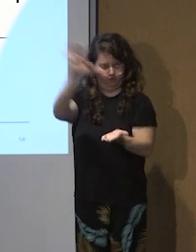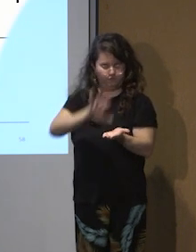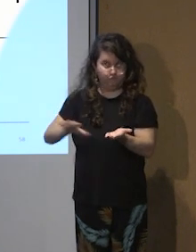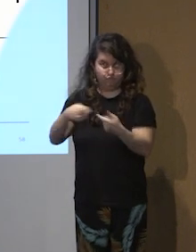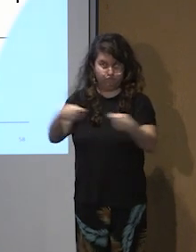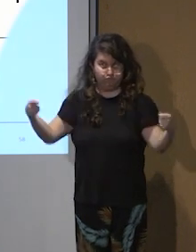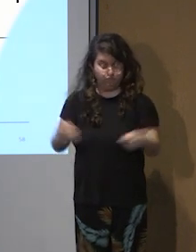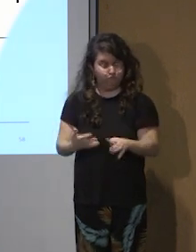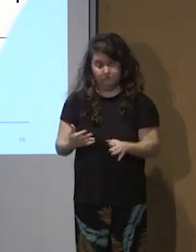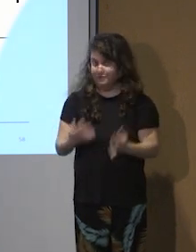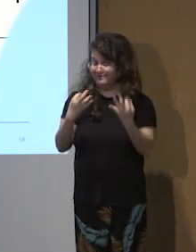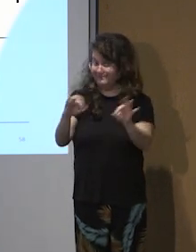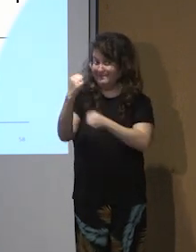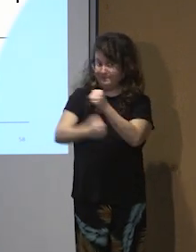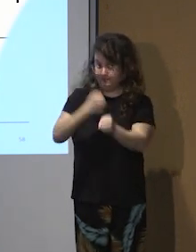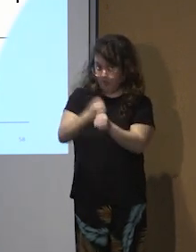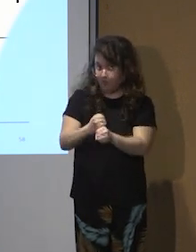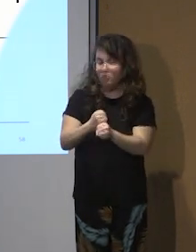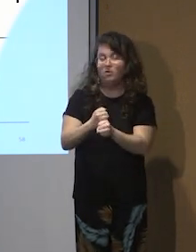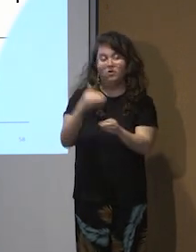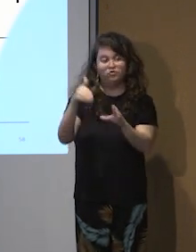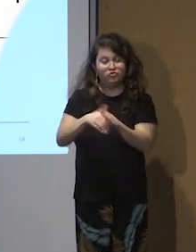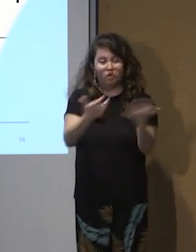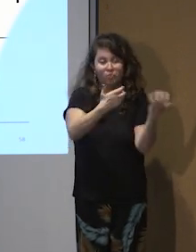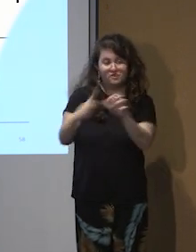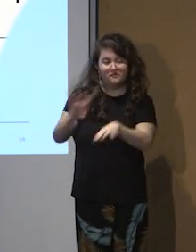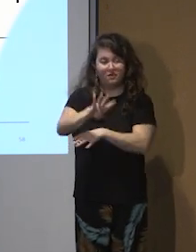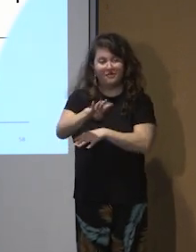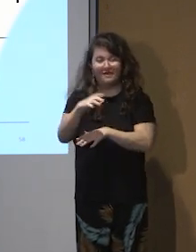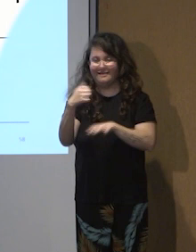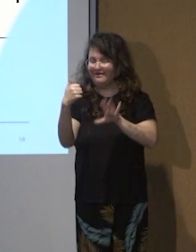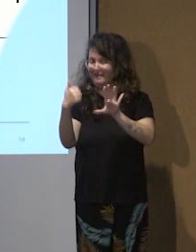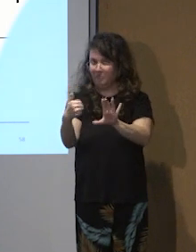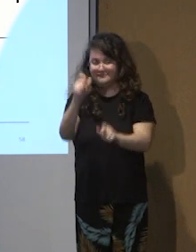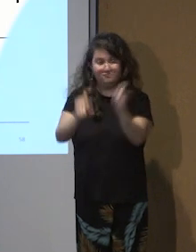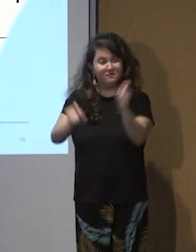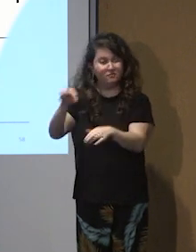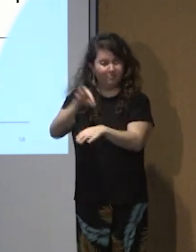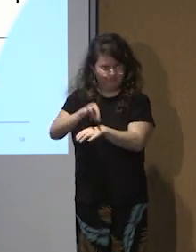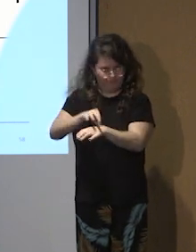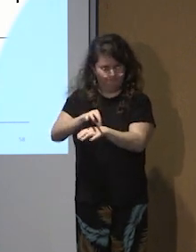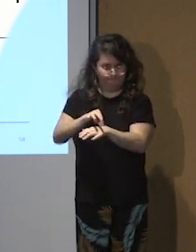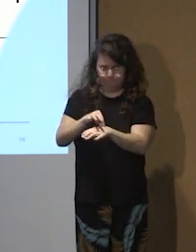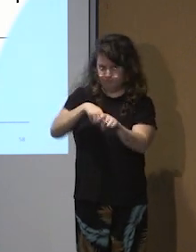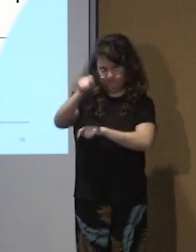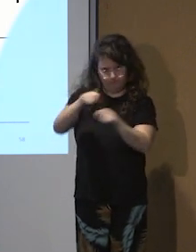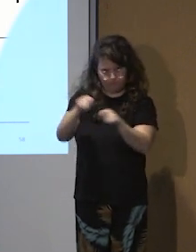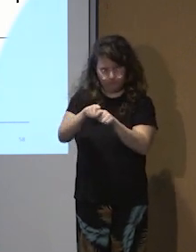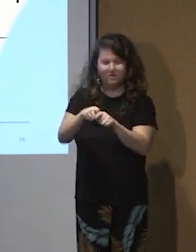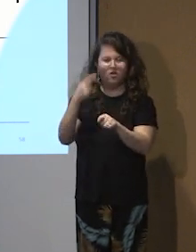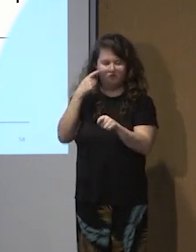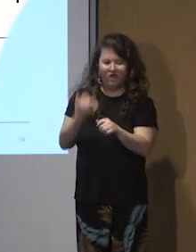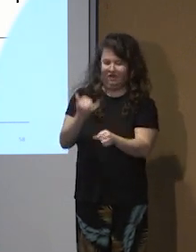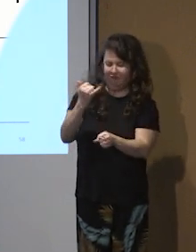auprès de 846 patients. Et on s'était rendu compte que finalement, les patients qui avaient une activité physique, avant et ensuite après la